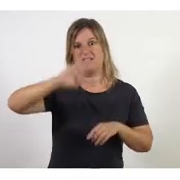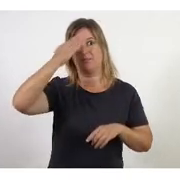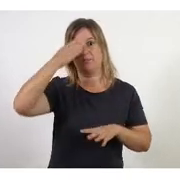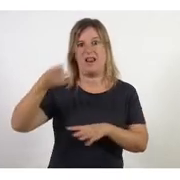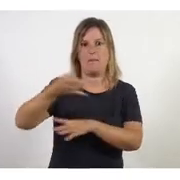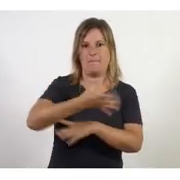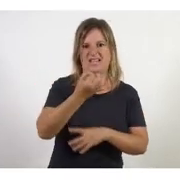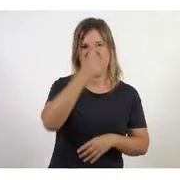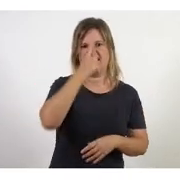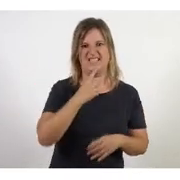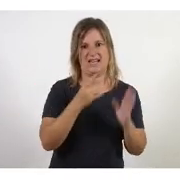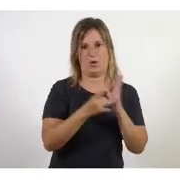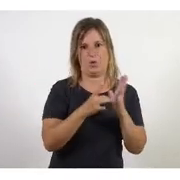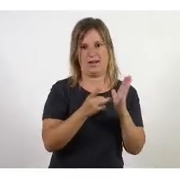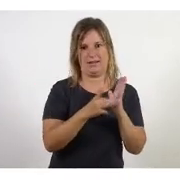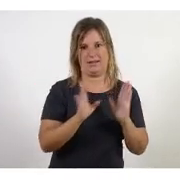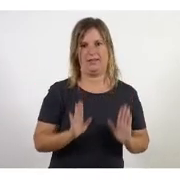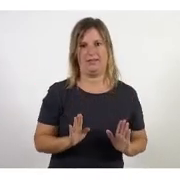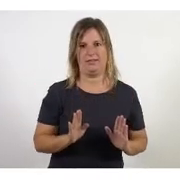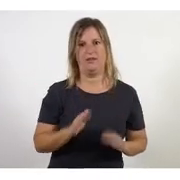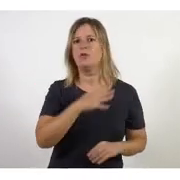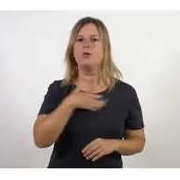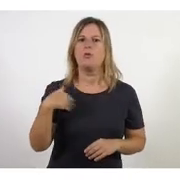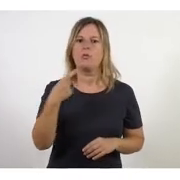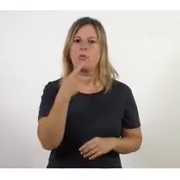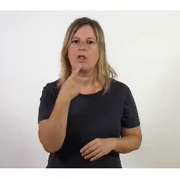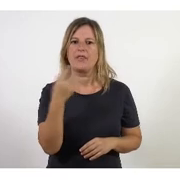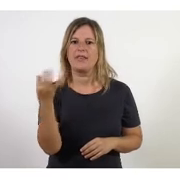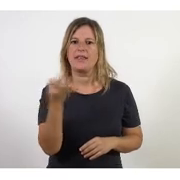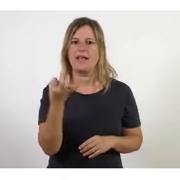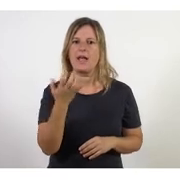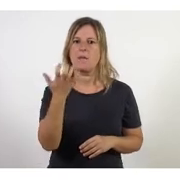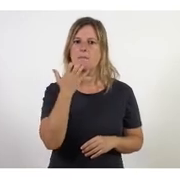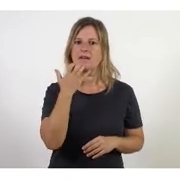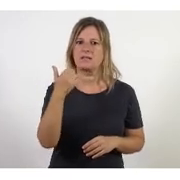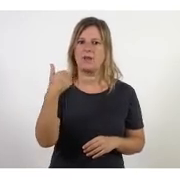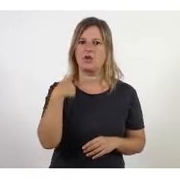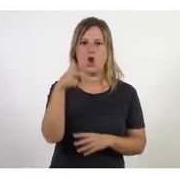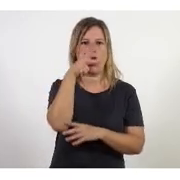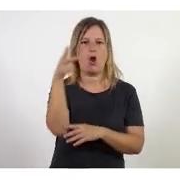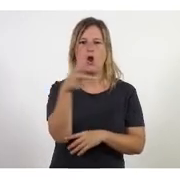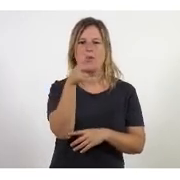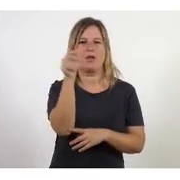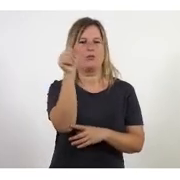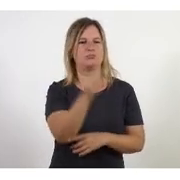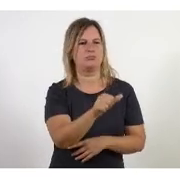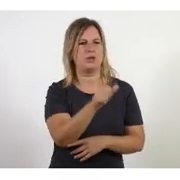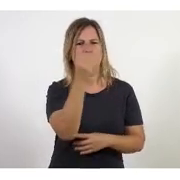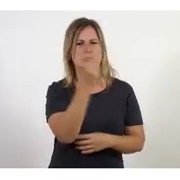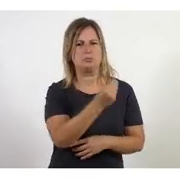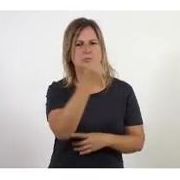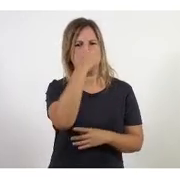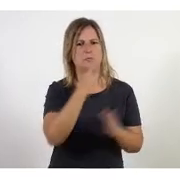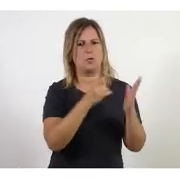la qualitat de la imatge. Què significa això? Doncs que si jo faig un vídeo que es veu fantàstic, però l'àudio és